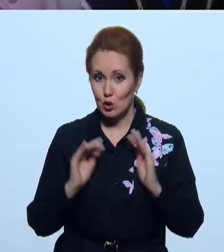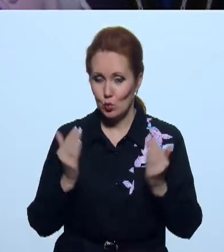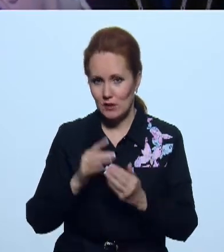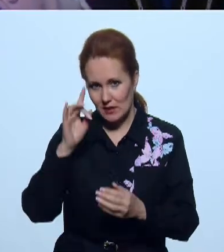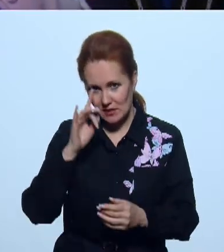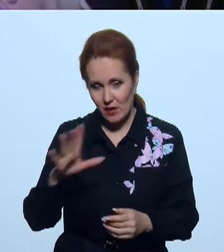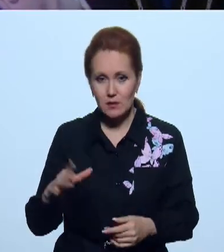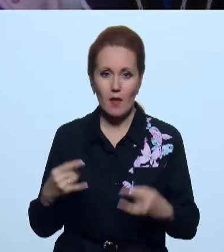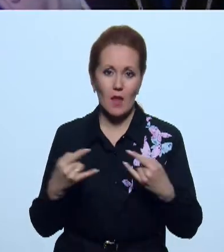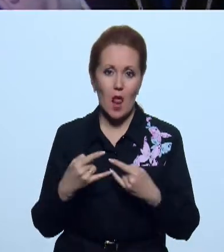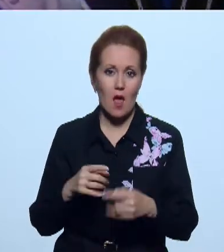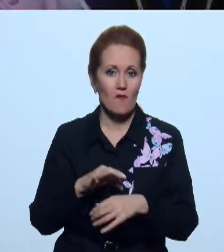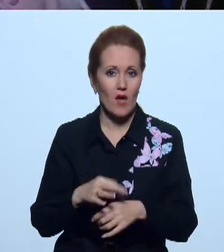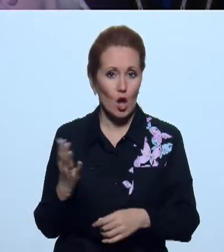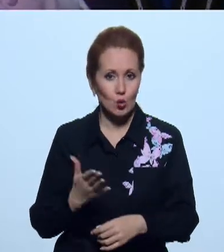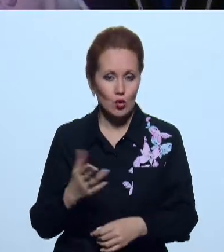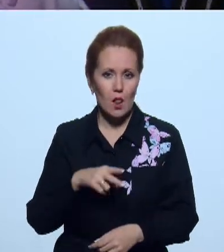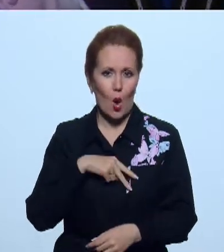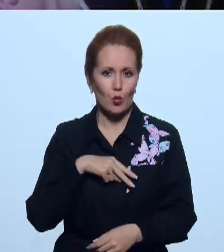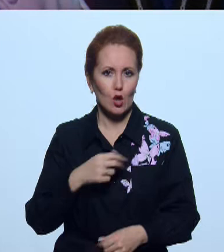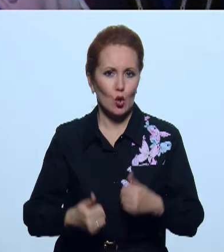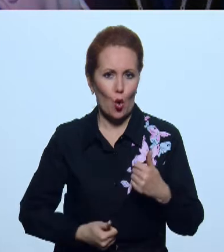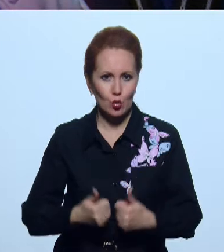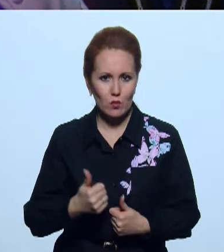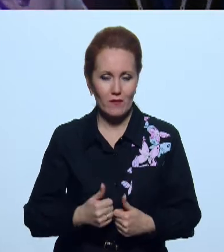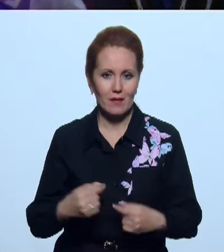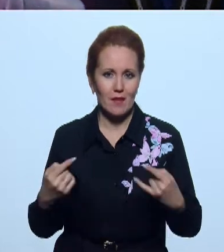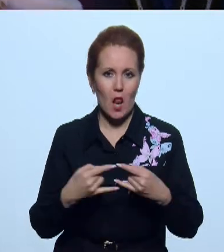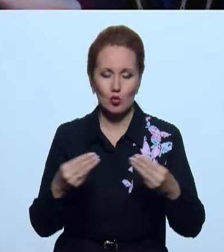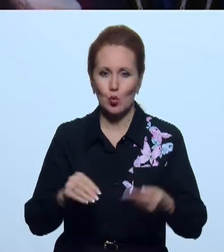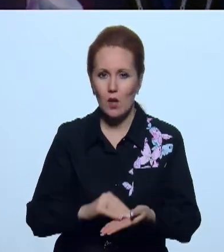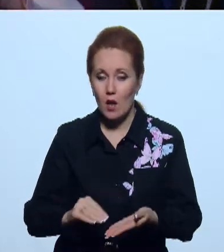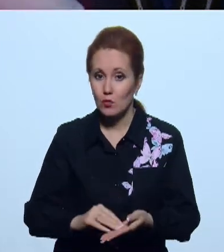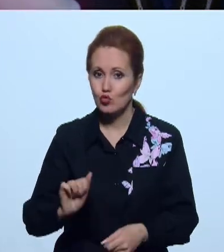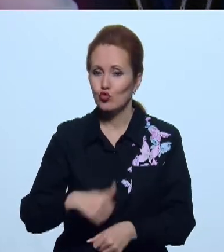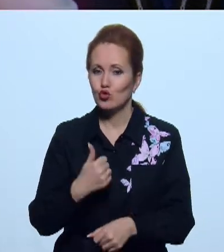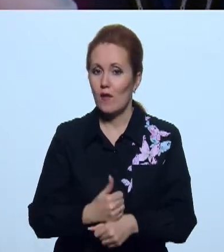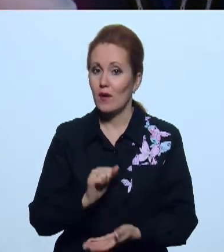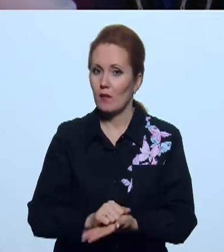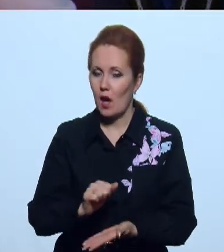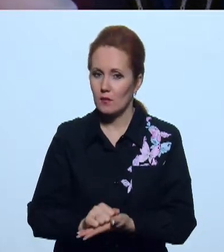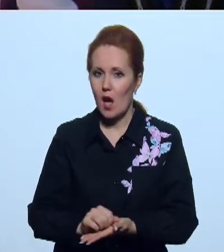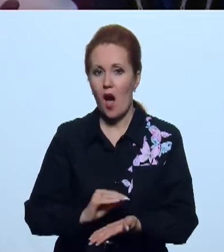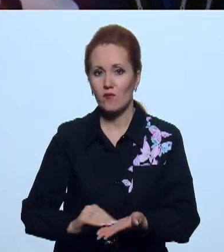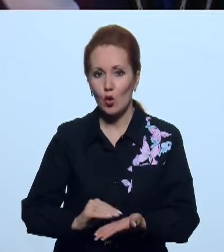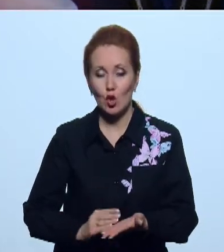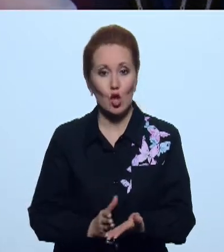известная телеведущая, лауреат конкурсов тележурналистов, шеф-редактор авторской